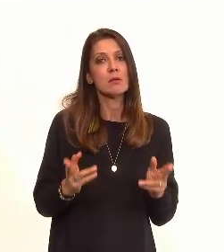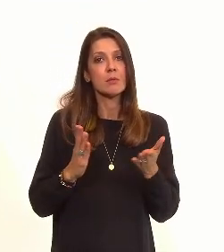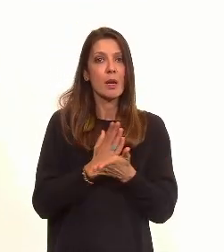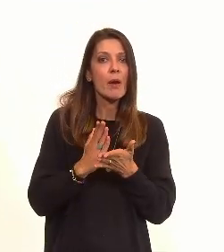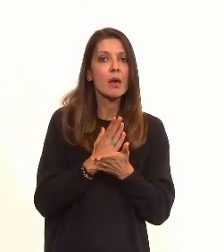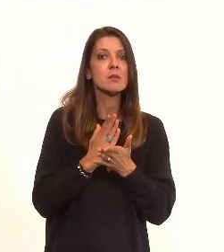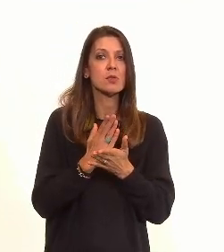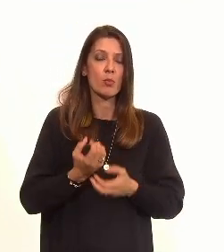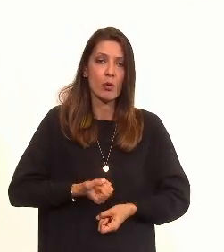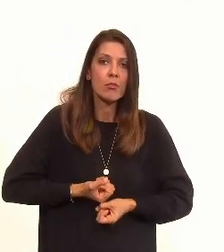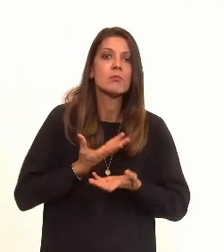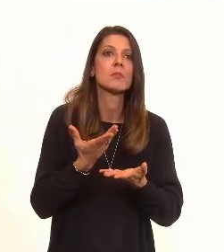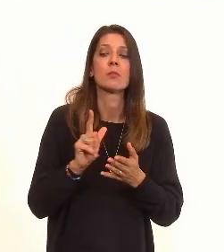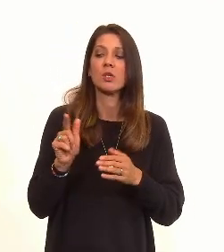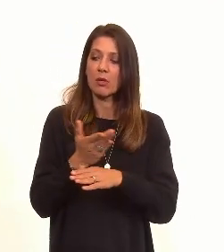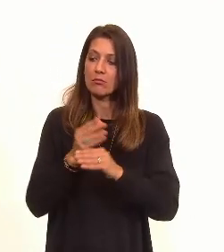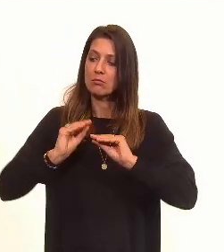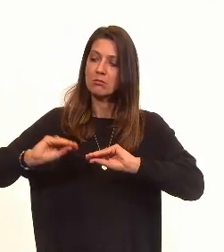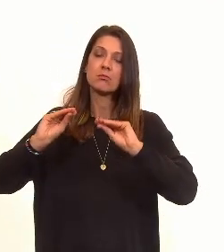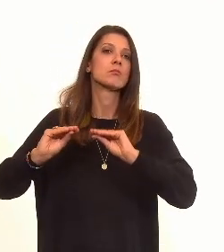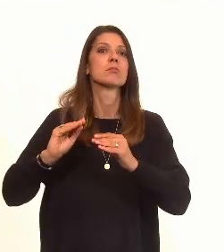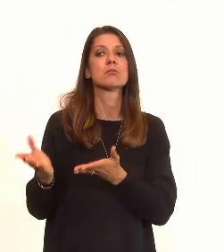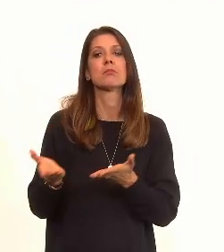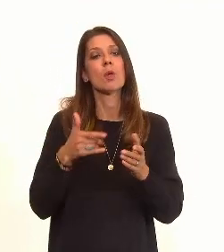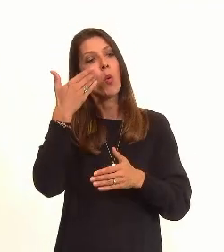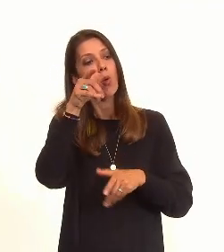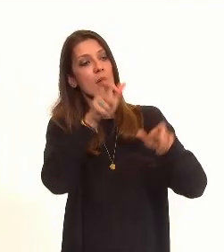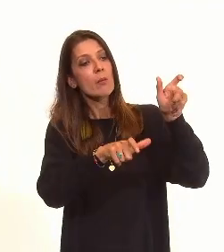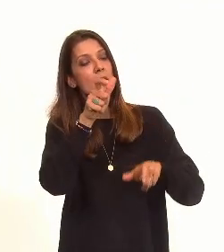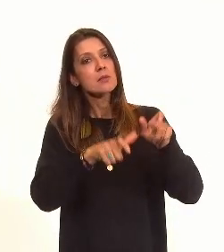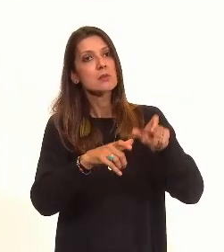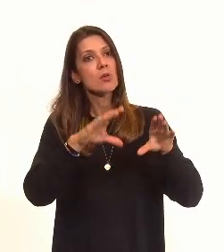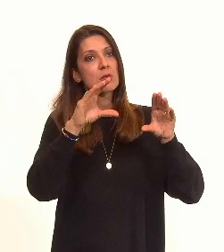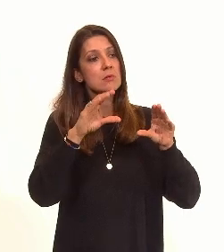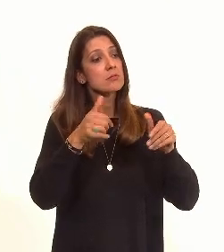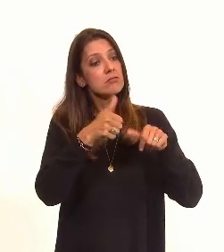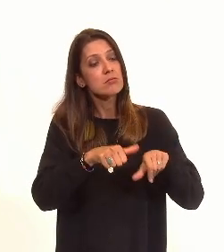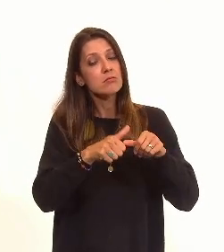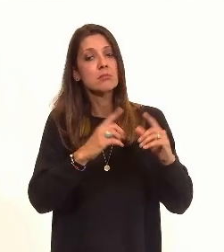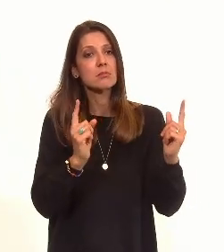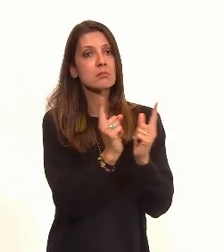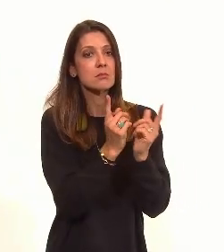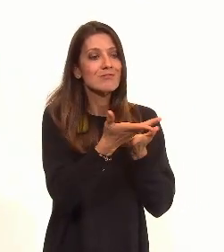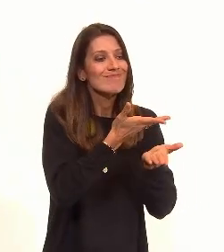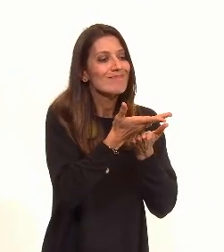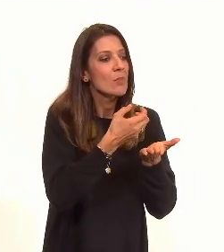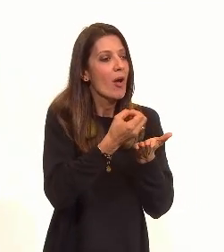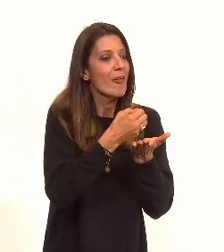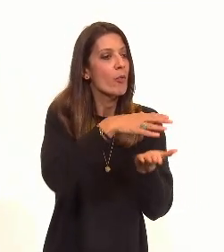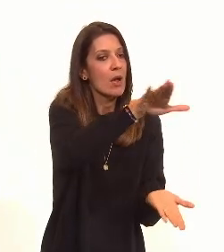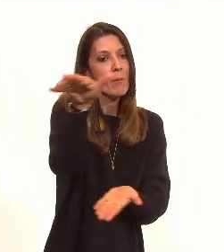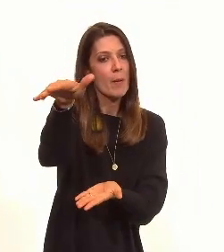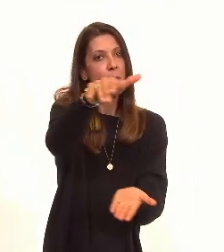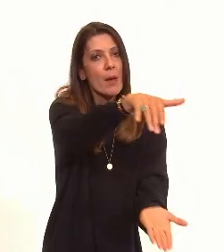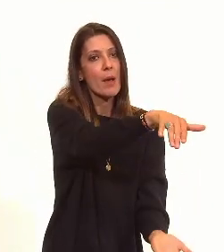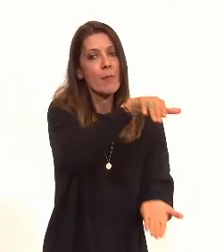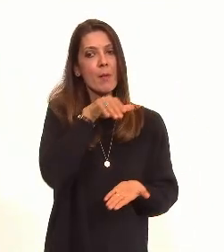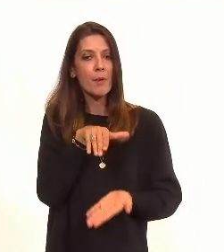ces outils-là, se les réapproprier et leur redonner du sens au quotidien. Donc on a l'établissement de Saint-Ouen, par exemple, qui travaille sur le conseil de la vie